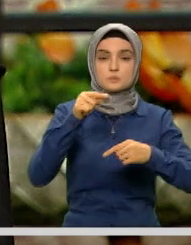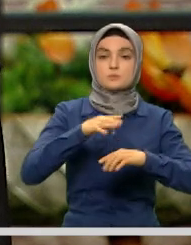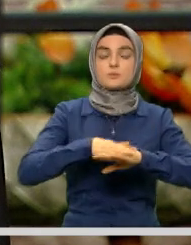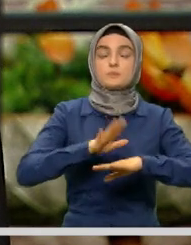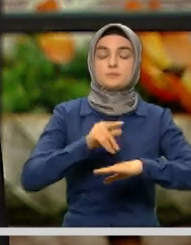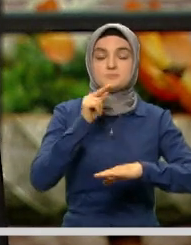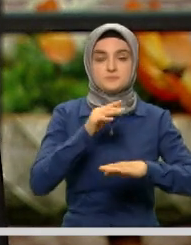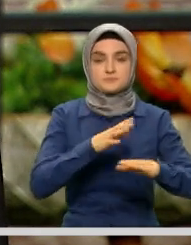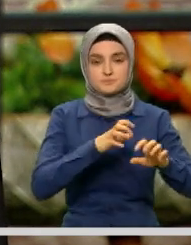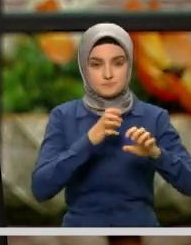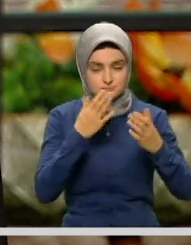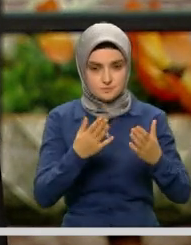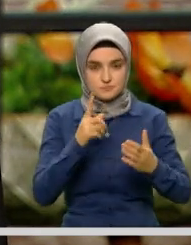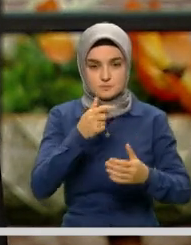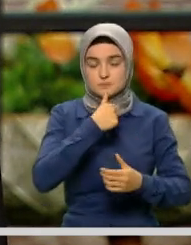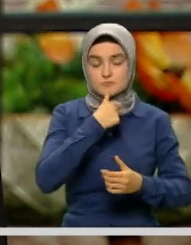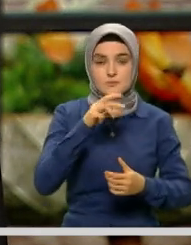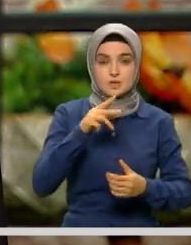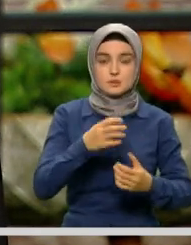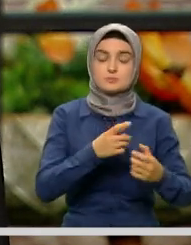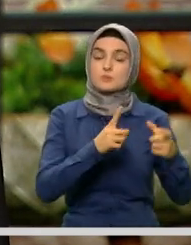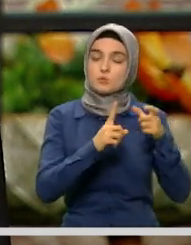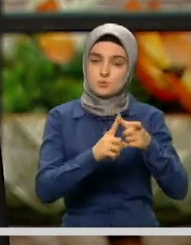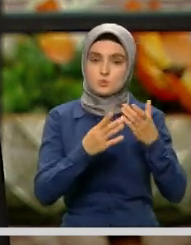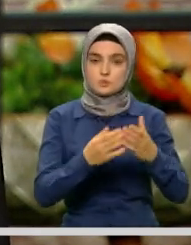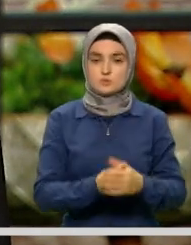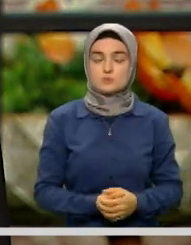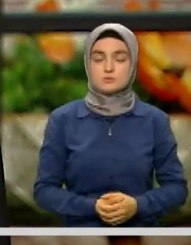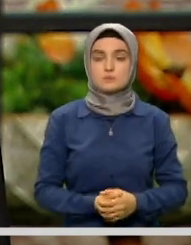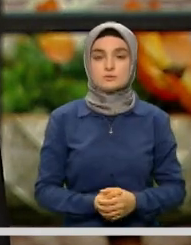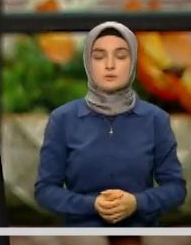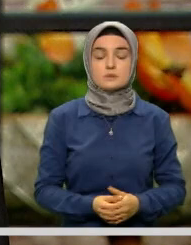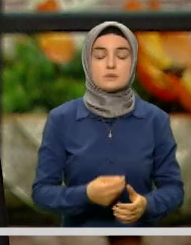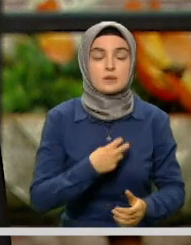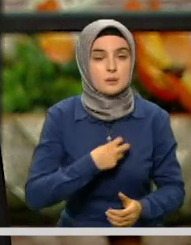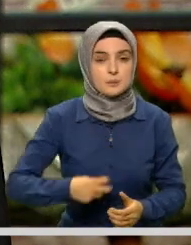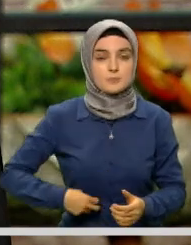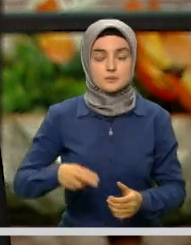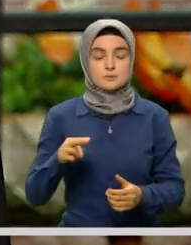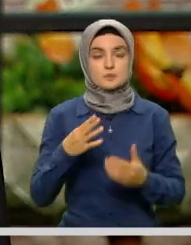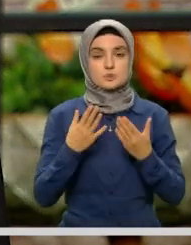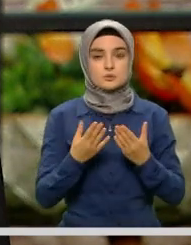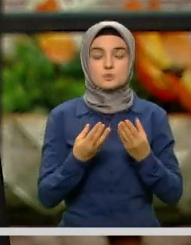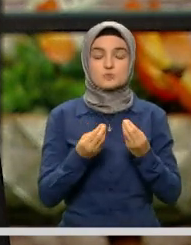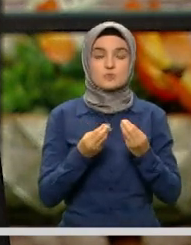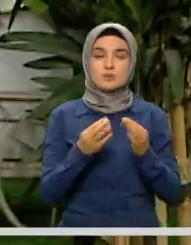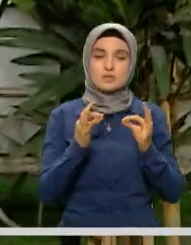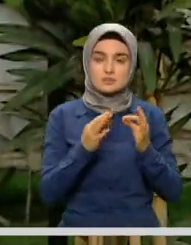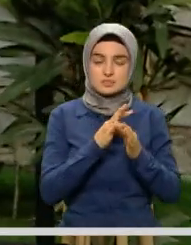onu savundu bir baba gibi, baba şefkatiyle korudu, kolladı. Yani bir de peygamberimiz gibi yani çok naif, ondan sonra çok